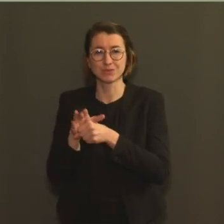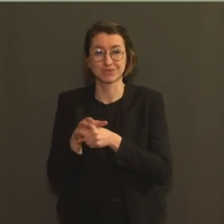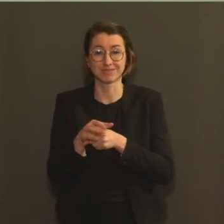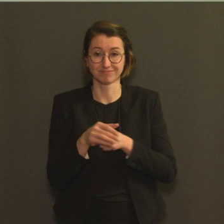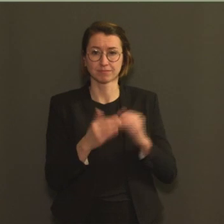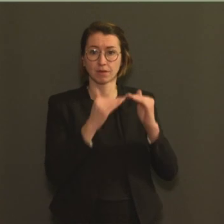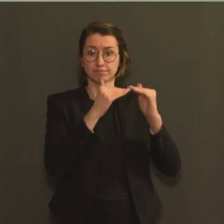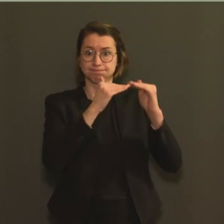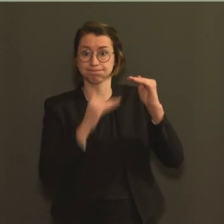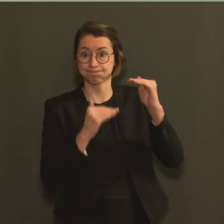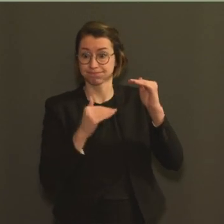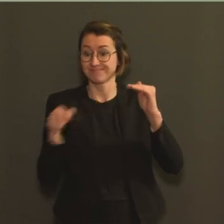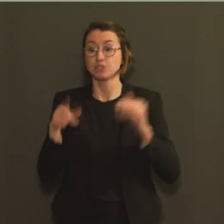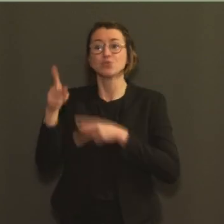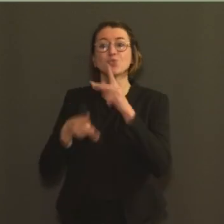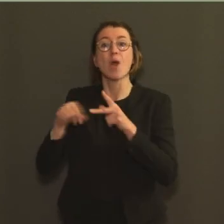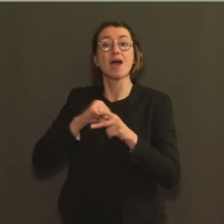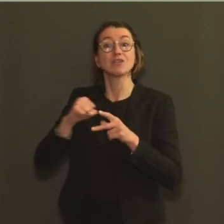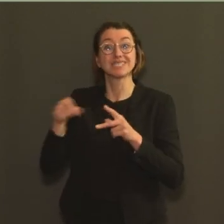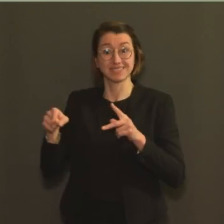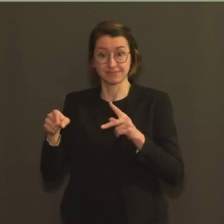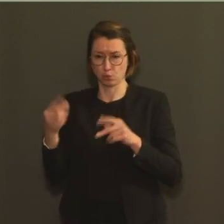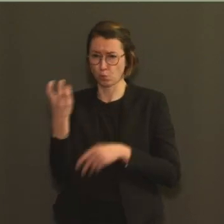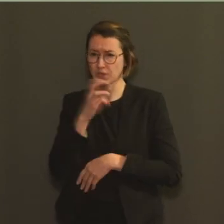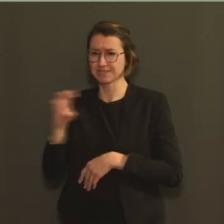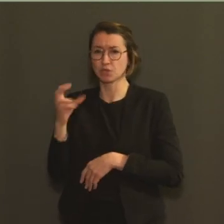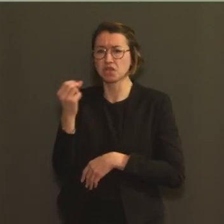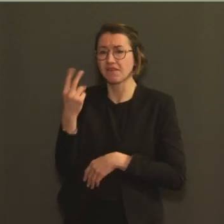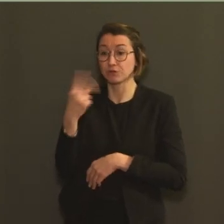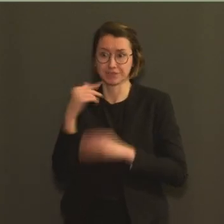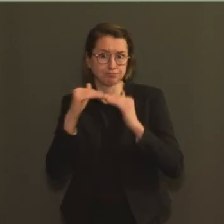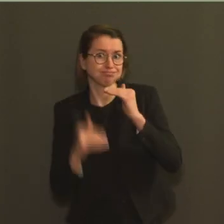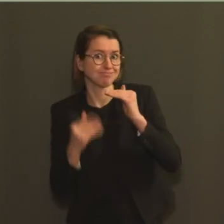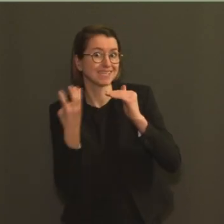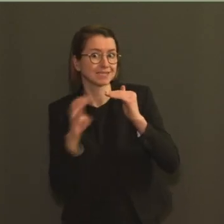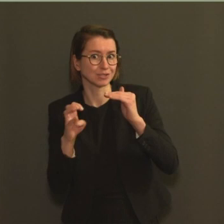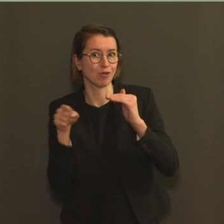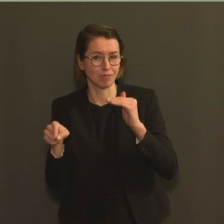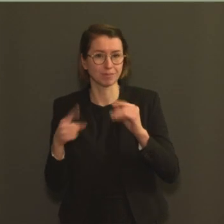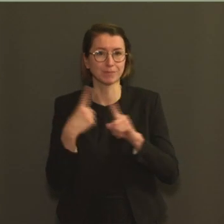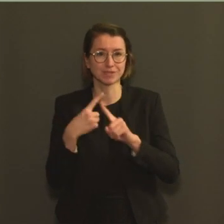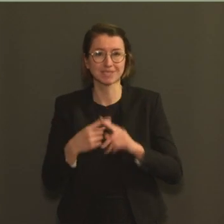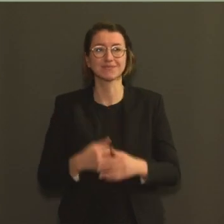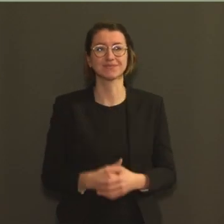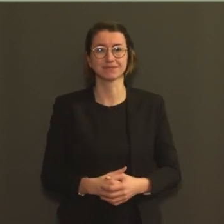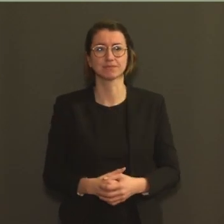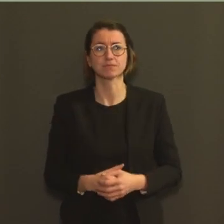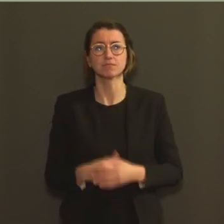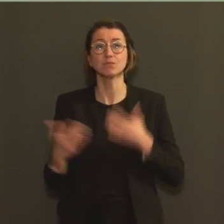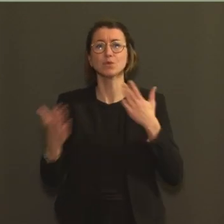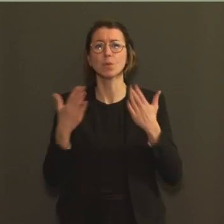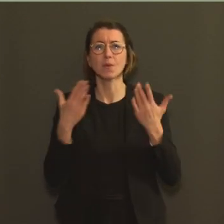en soins intensifs. Ceci est une diminution de 8% pour le total des patients et de 23% pour les